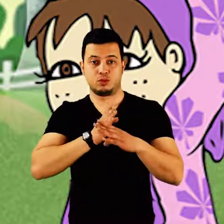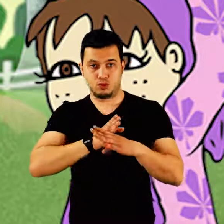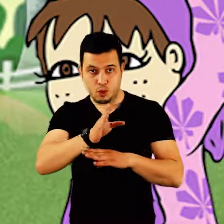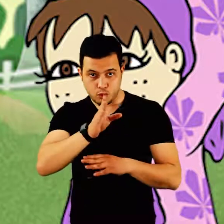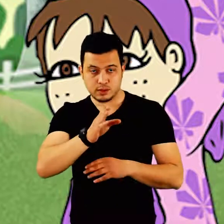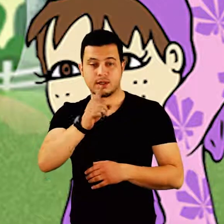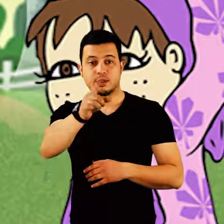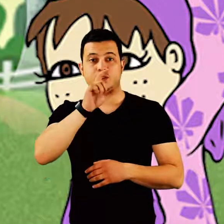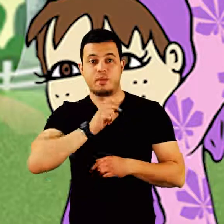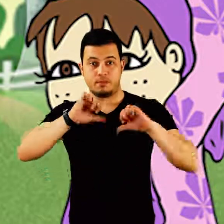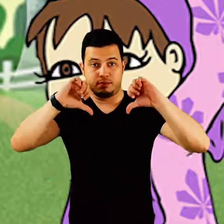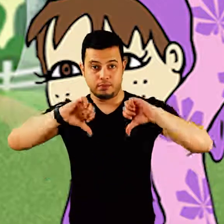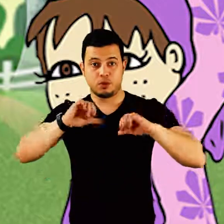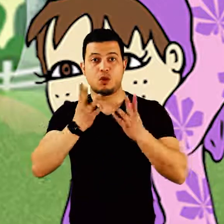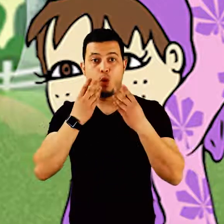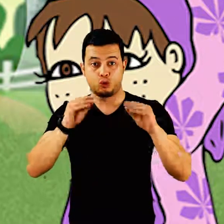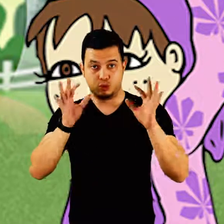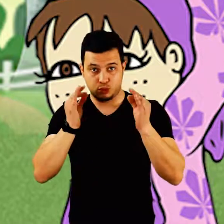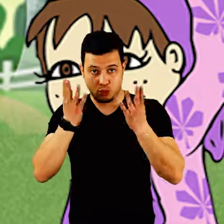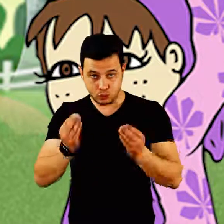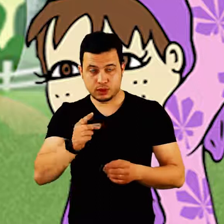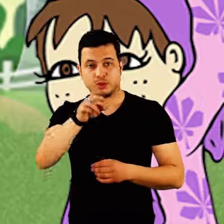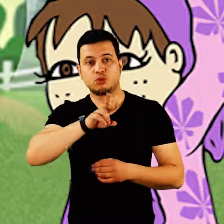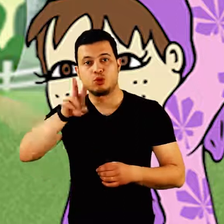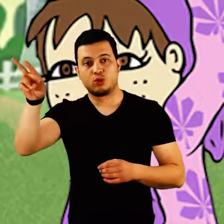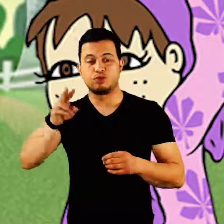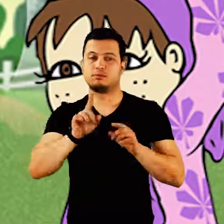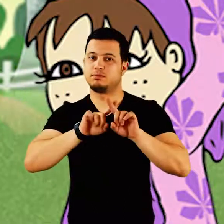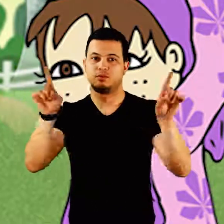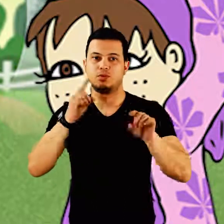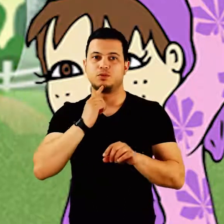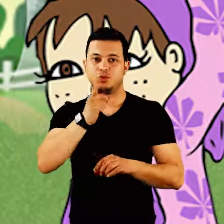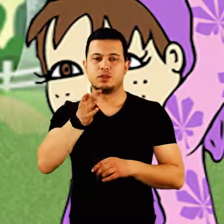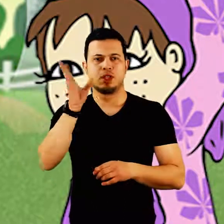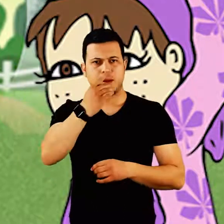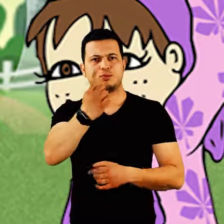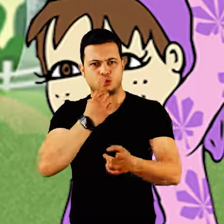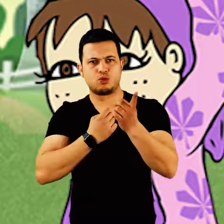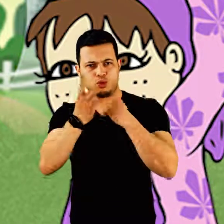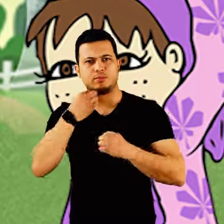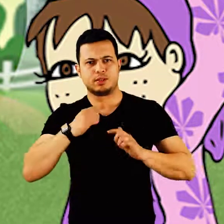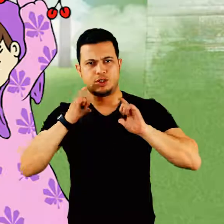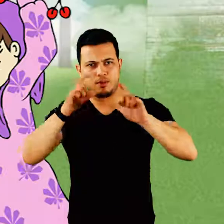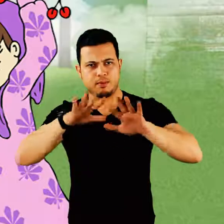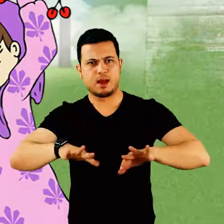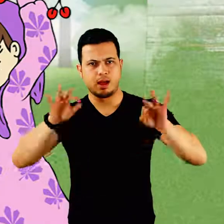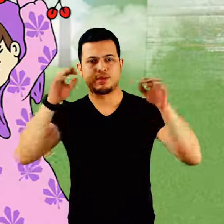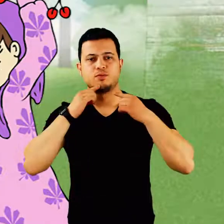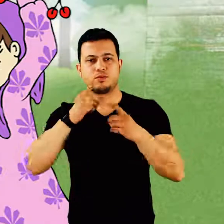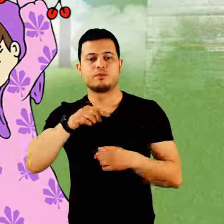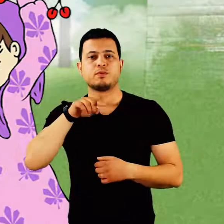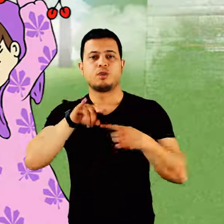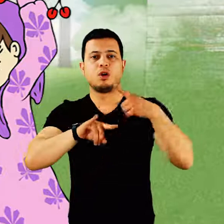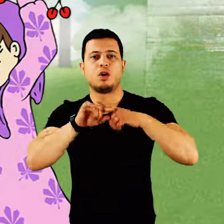Cevaplanmazsa sorular, olmaz yeni yolculuklar. Tamam hadi, sor bakalım. Bekliyoruz.